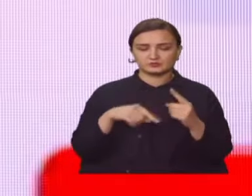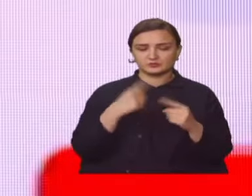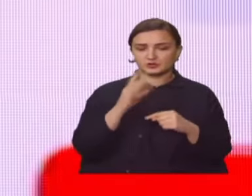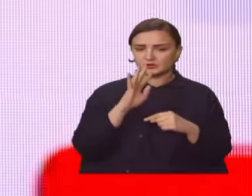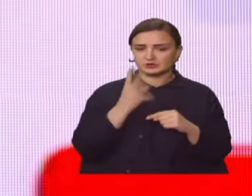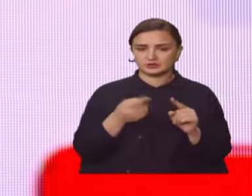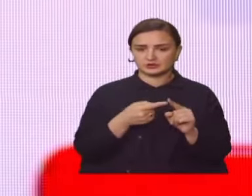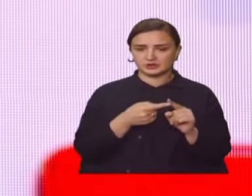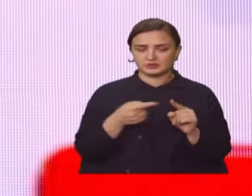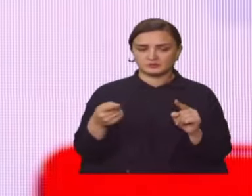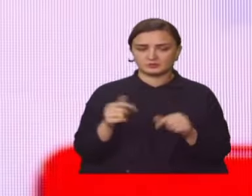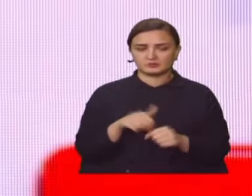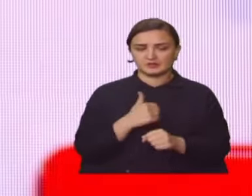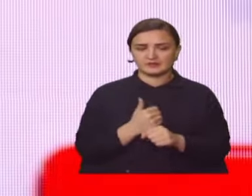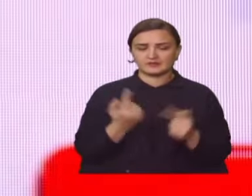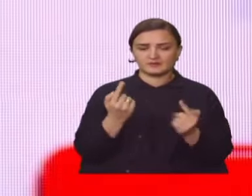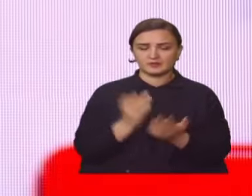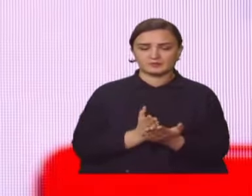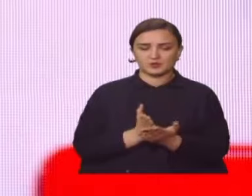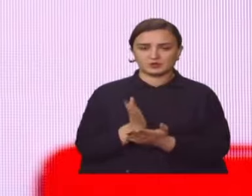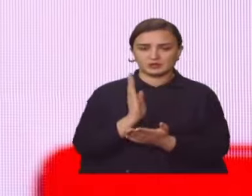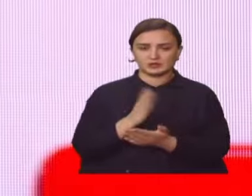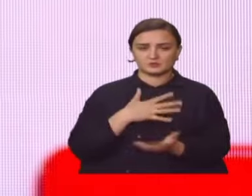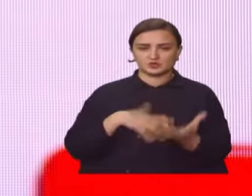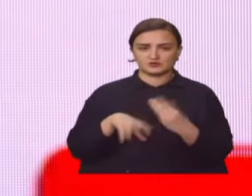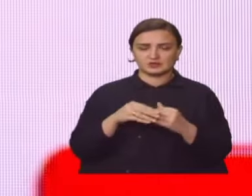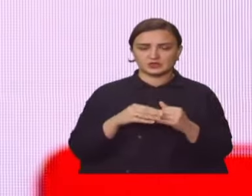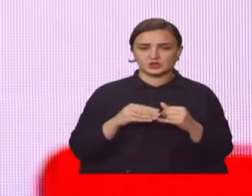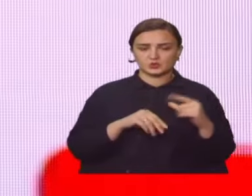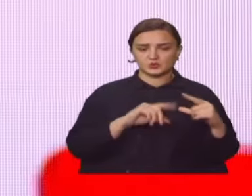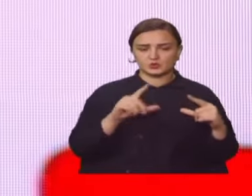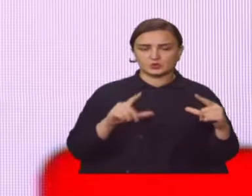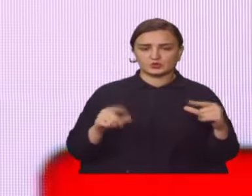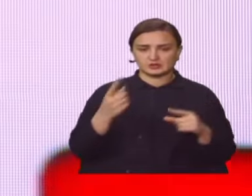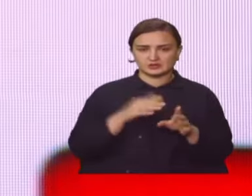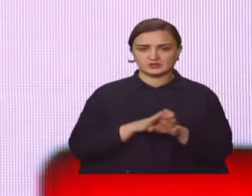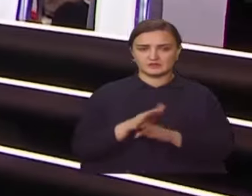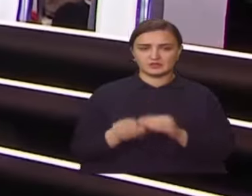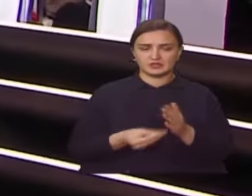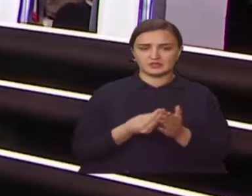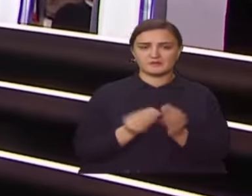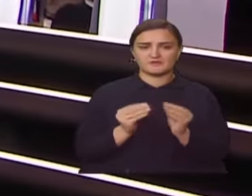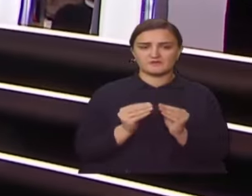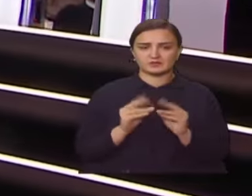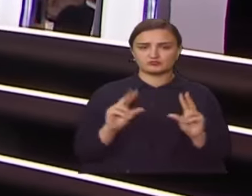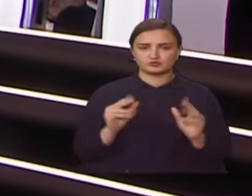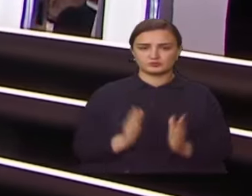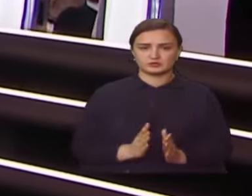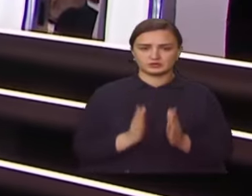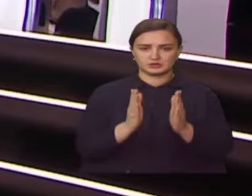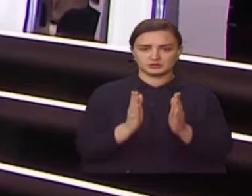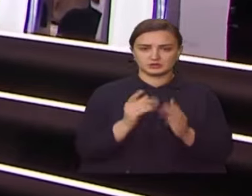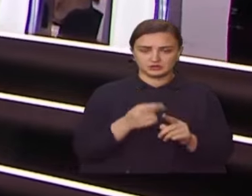წლის განმავლობაში უმთავრეს პრიორიტეტად იქნება ჩვენი ტერიტორიული მთლიანობის აღდგენა ისევ და ისევ მშვიდობის გზით